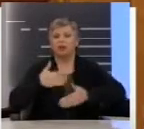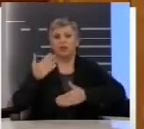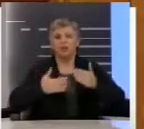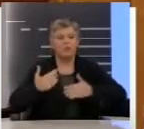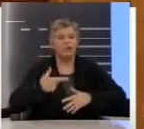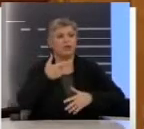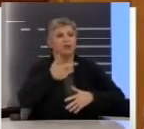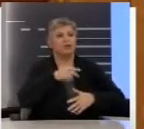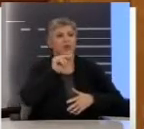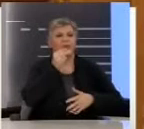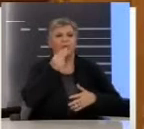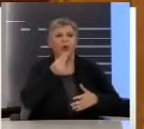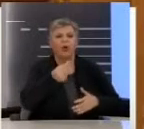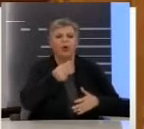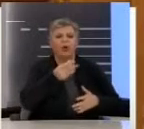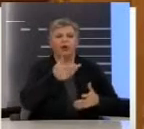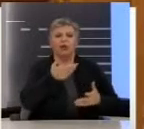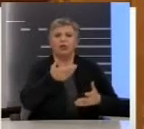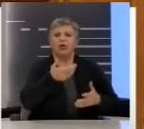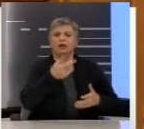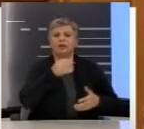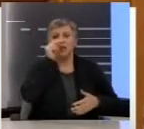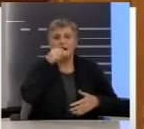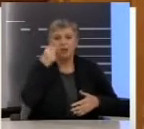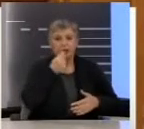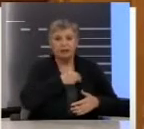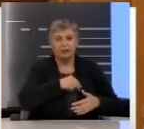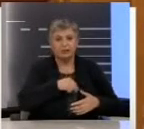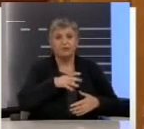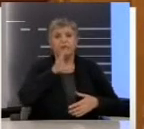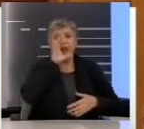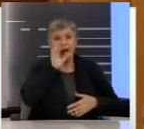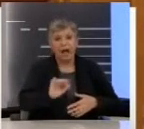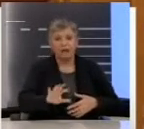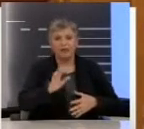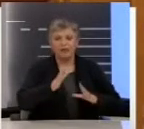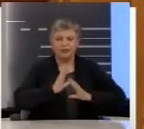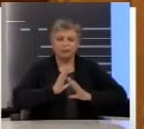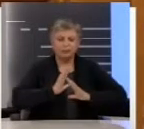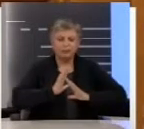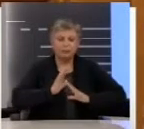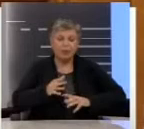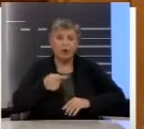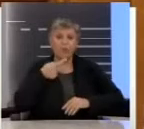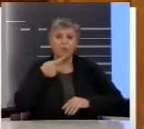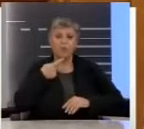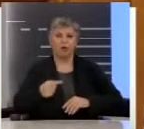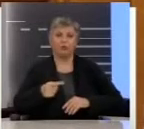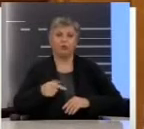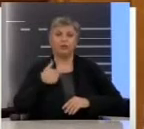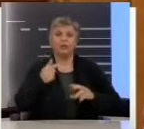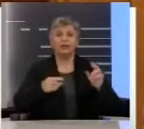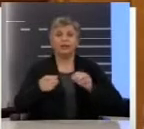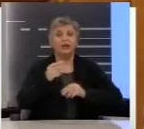Θεωρώ χυδαίο, κοινικό και προσβολή στο δημόσιο διάλογο και στη συζήτηση αυτή,